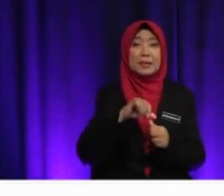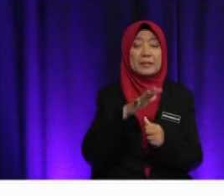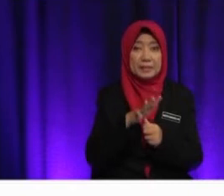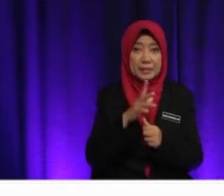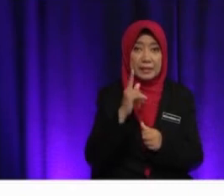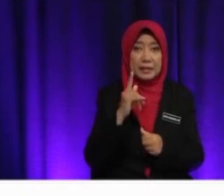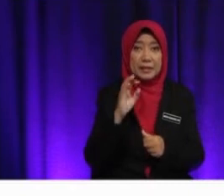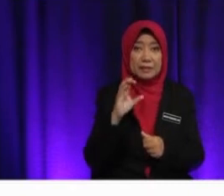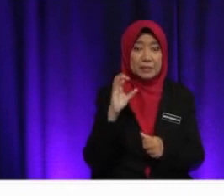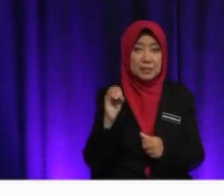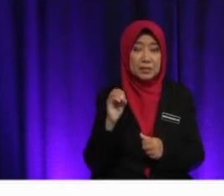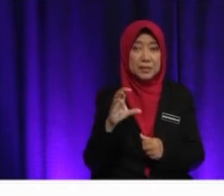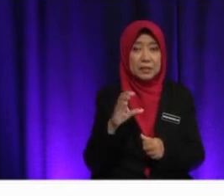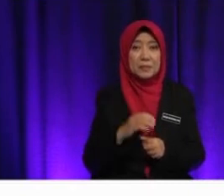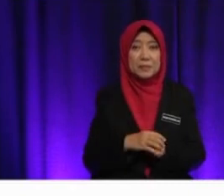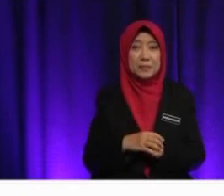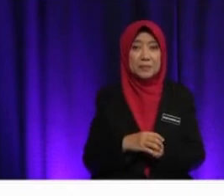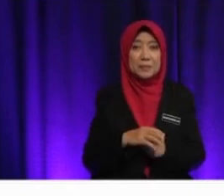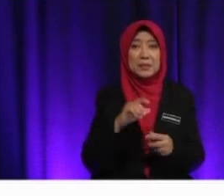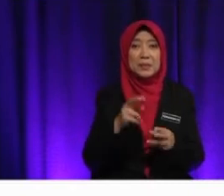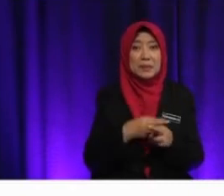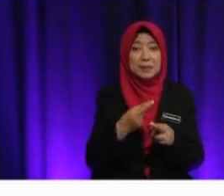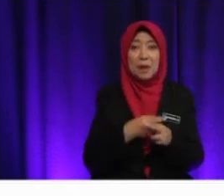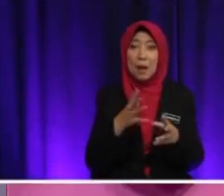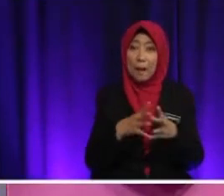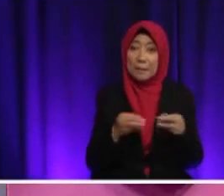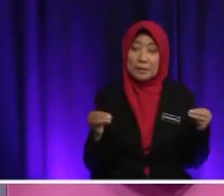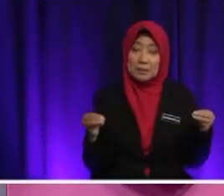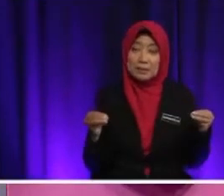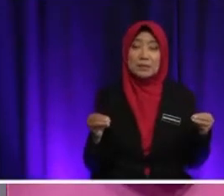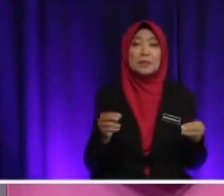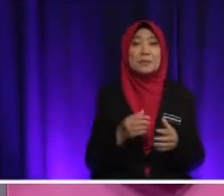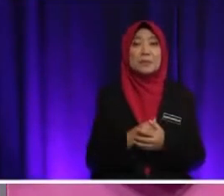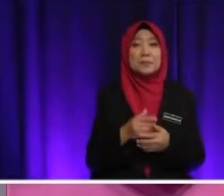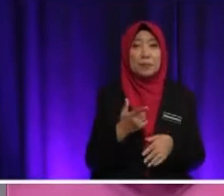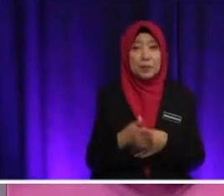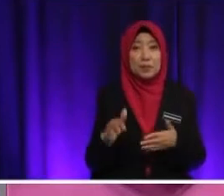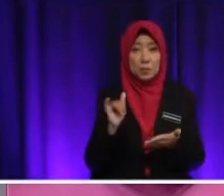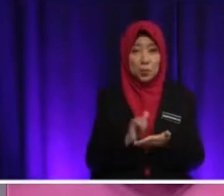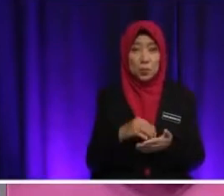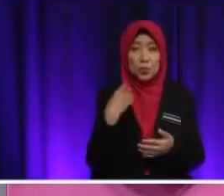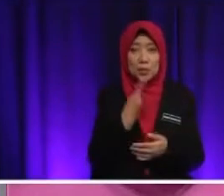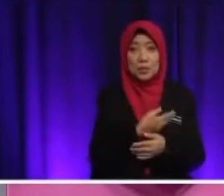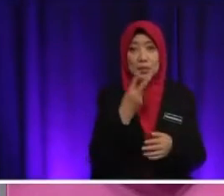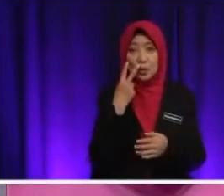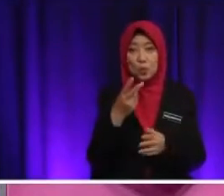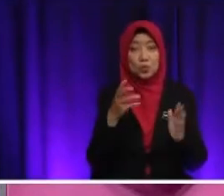tadi, kesimpulannya kita hendaklah. Habis. Okey. Kemudian, okey, sekarang kita akan tengok contoh soalan